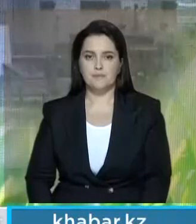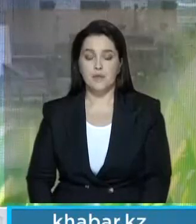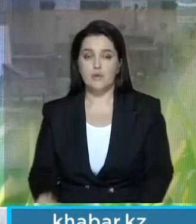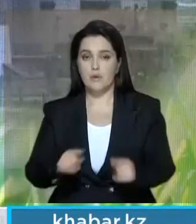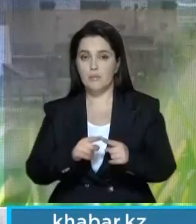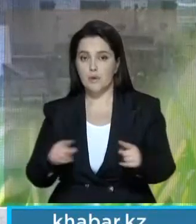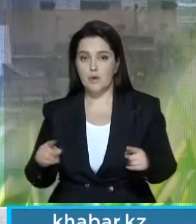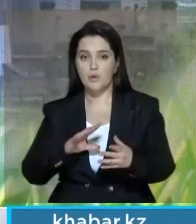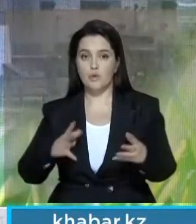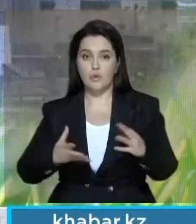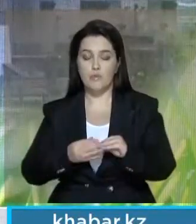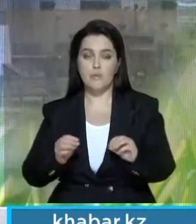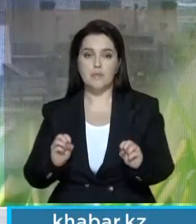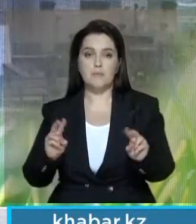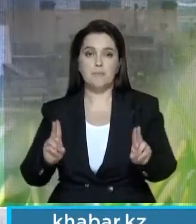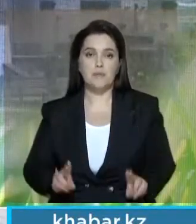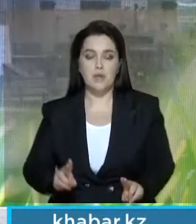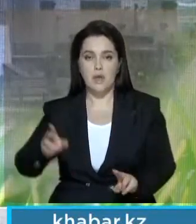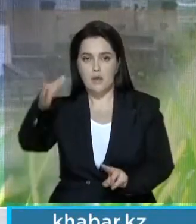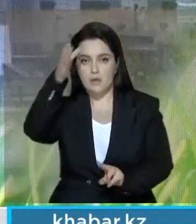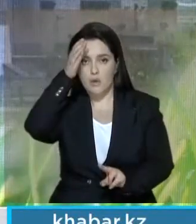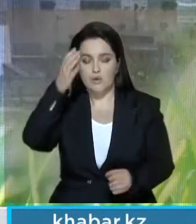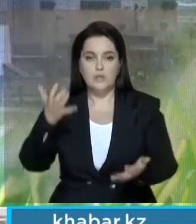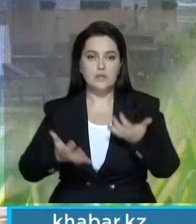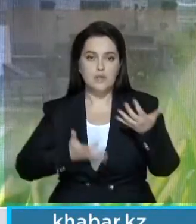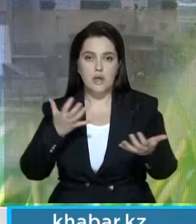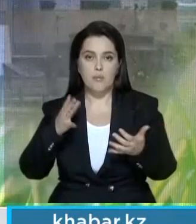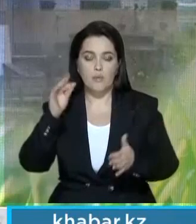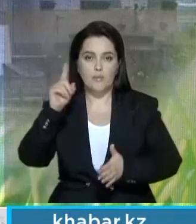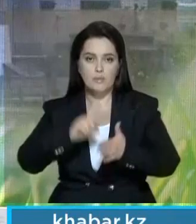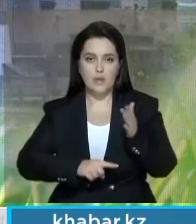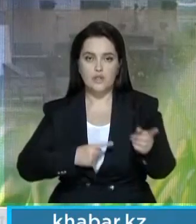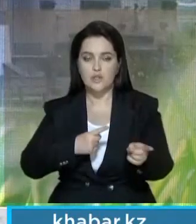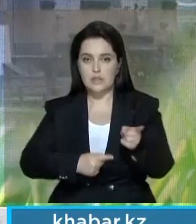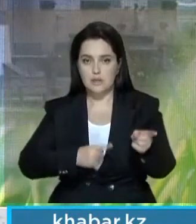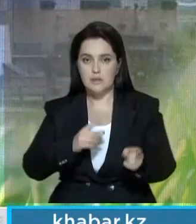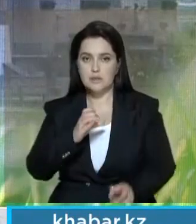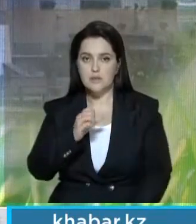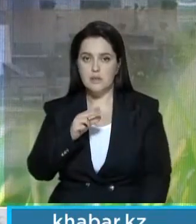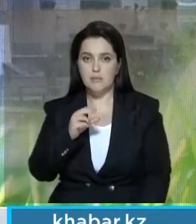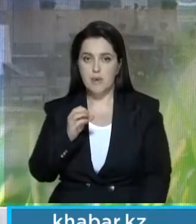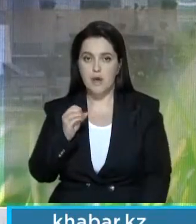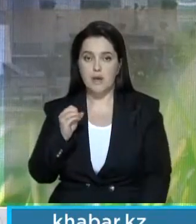проведены промежуточные итоги специальных научных исследований по признанию жезказгана с отпаивать